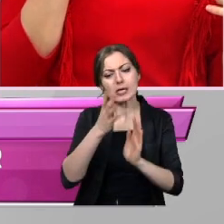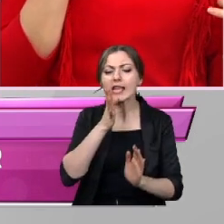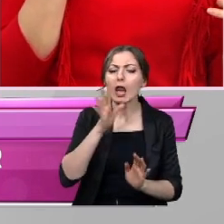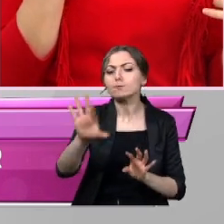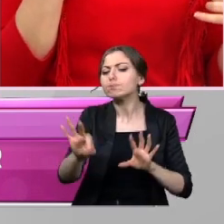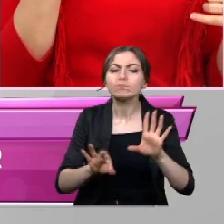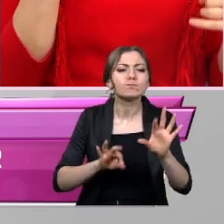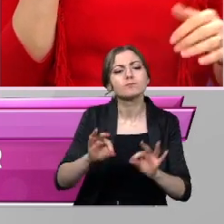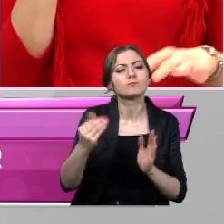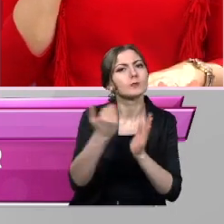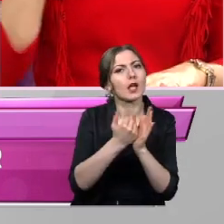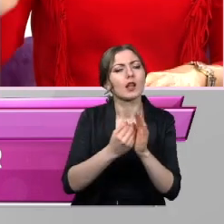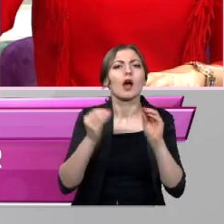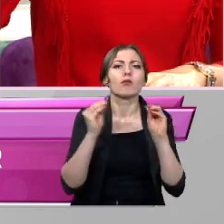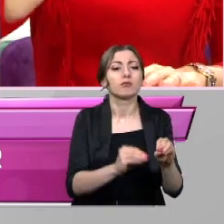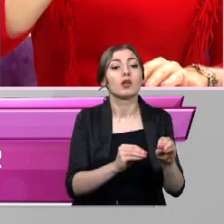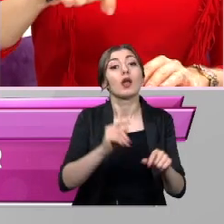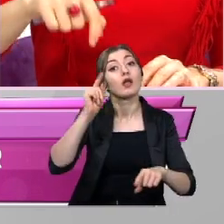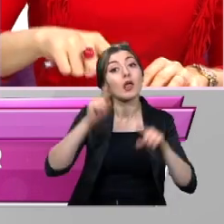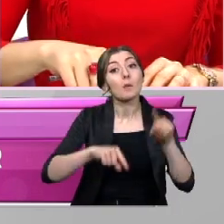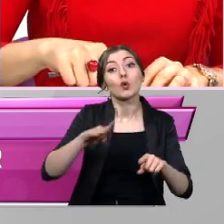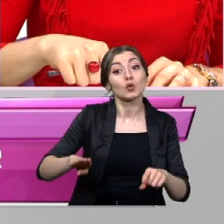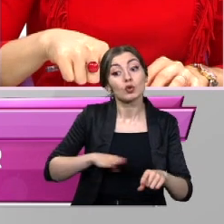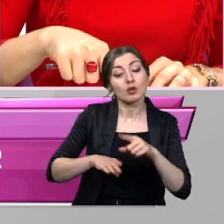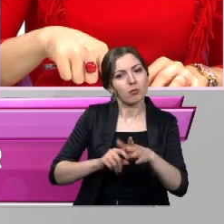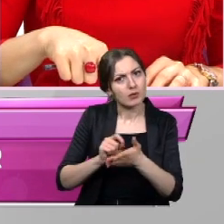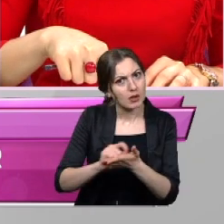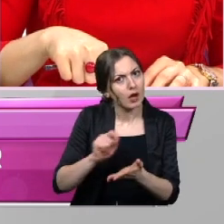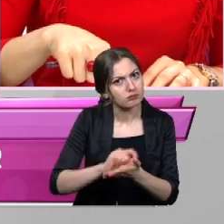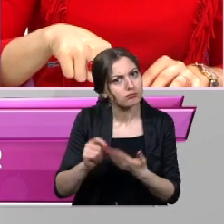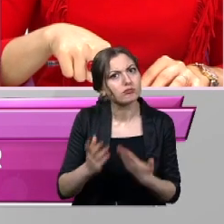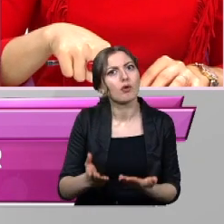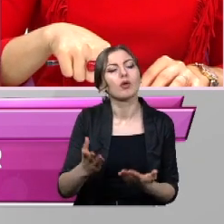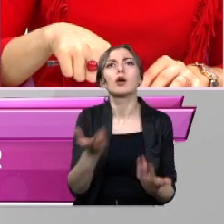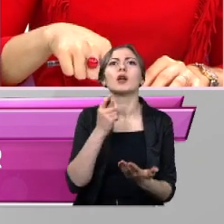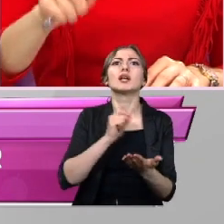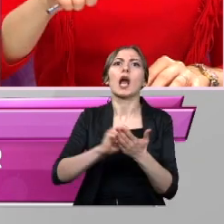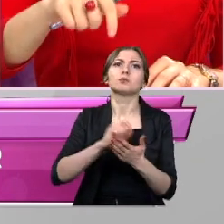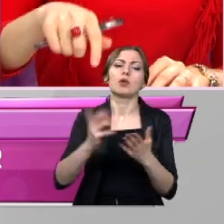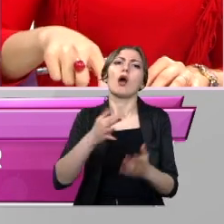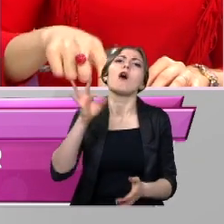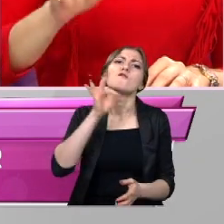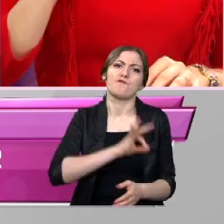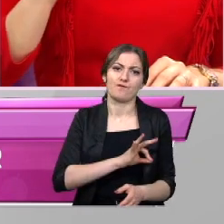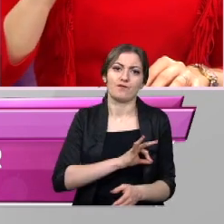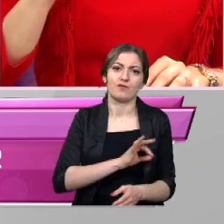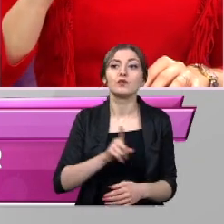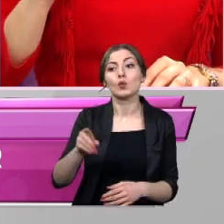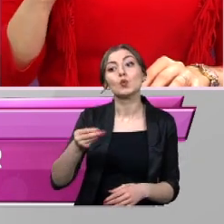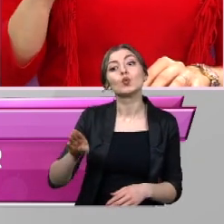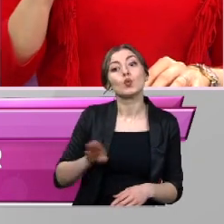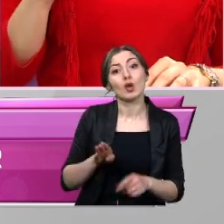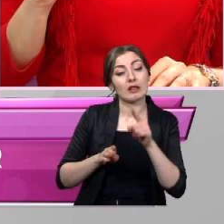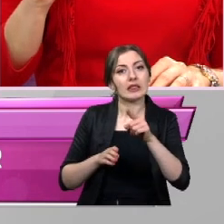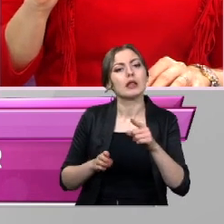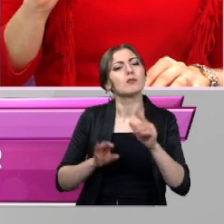herhalde Kendi olduğu belirlenmiş kurallara lan küçük çocuklarda yazarız yazmak daha çok işe yarar çok küçük çocuk somut şeyden